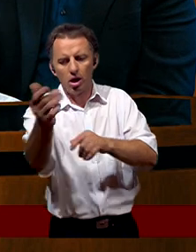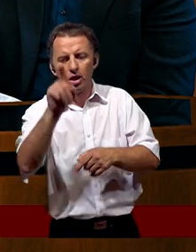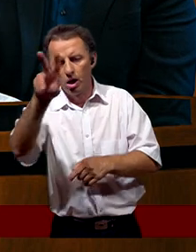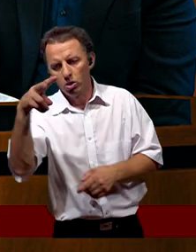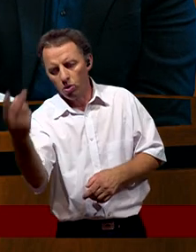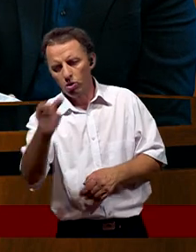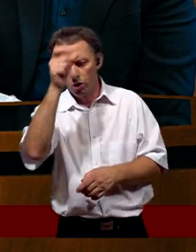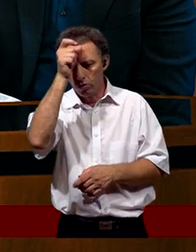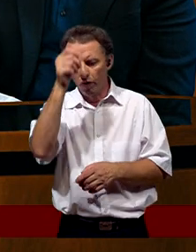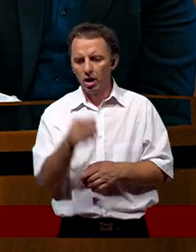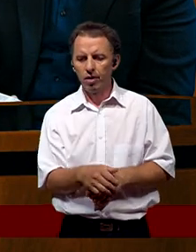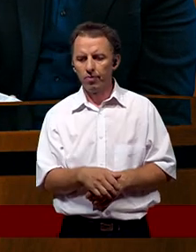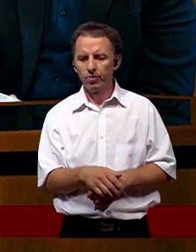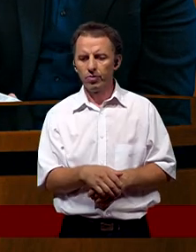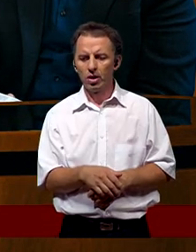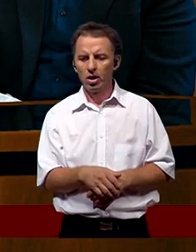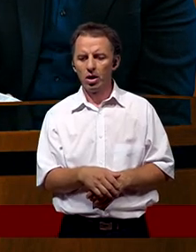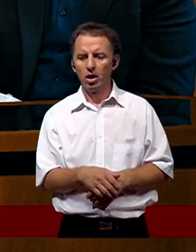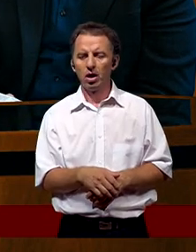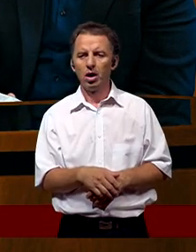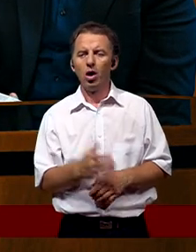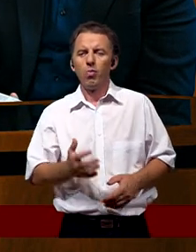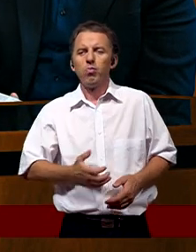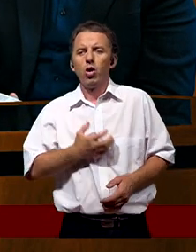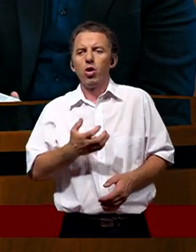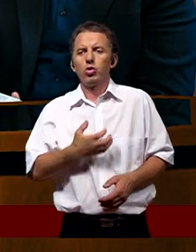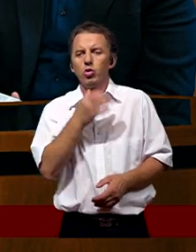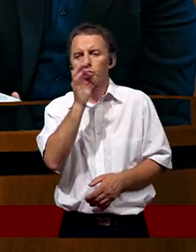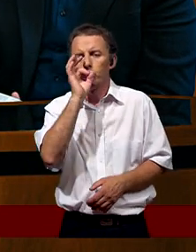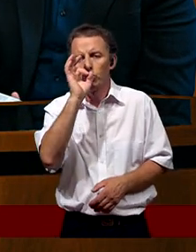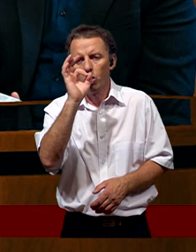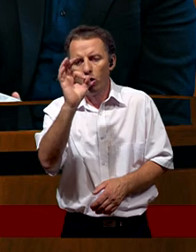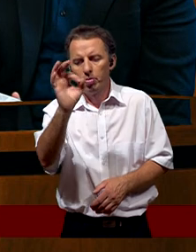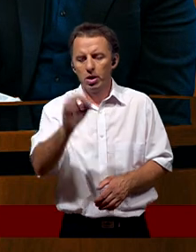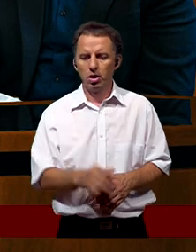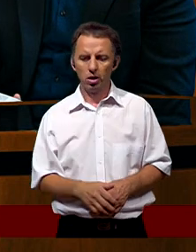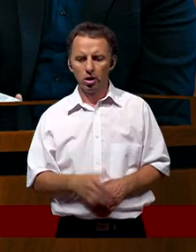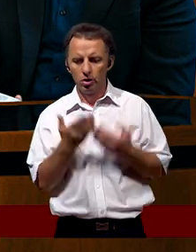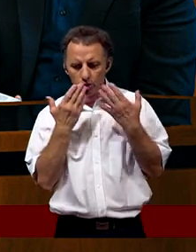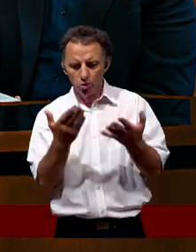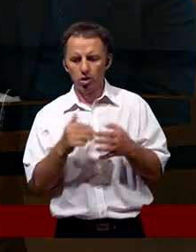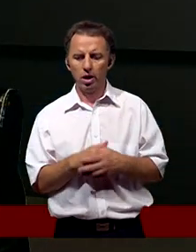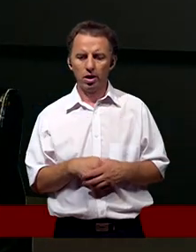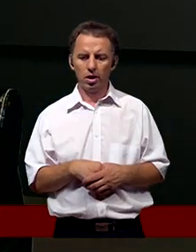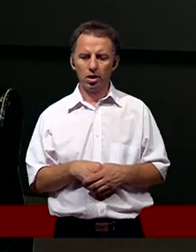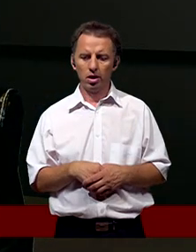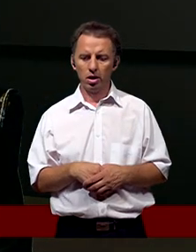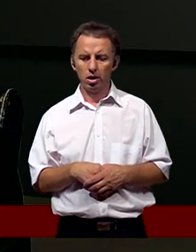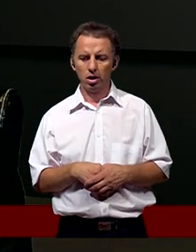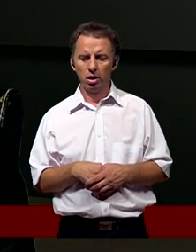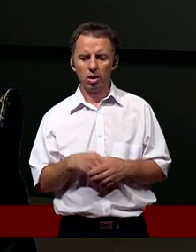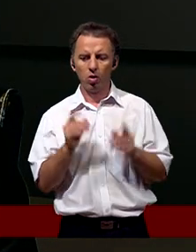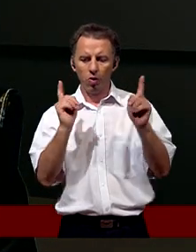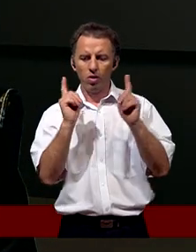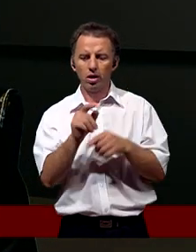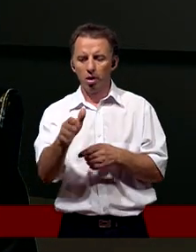aby ten drugi człowiek, no, poczuł dobro. Tak, dziękuję. Wasze uwagi